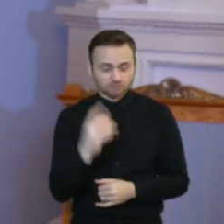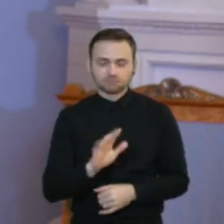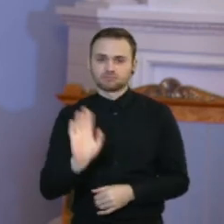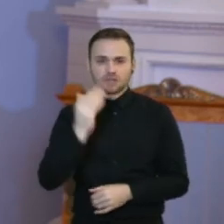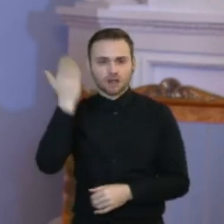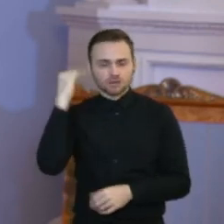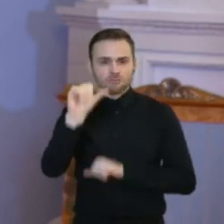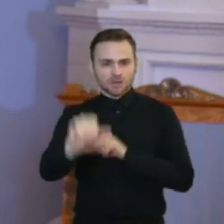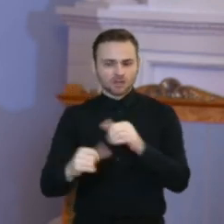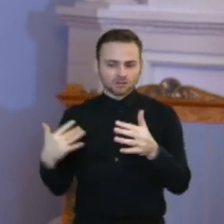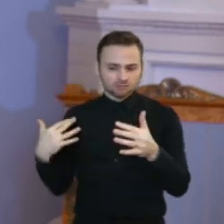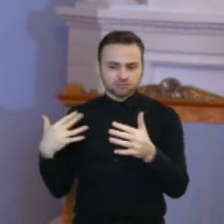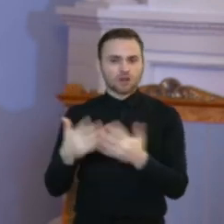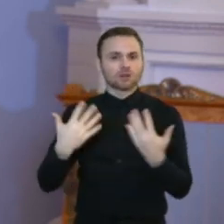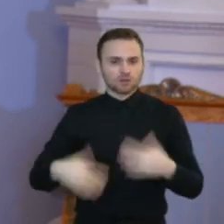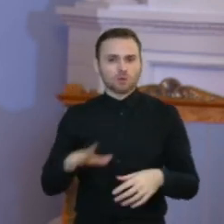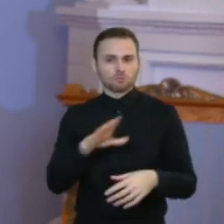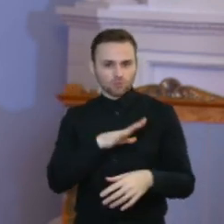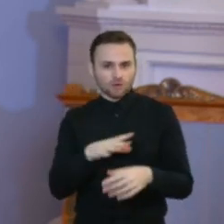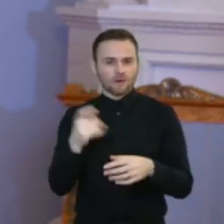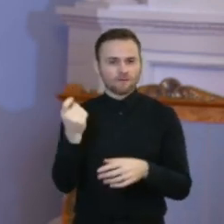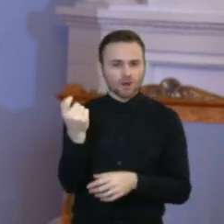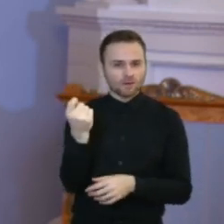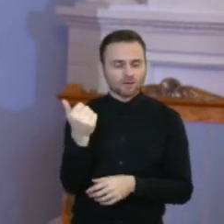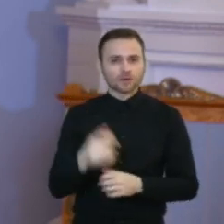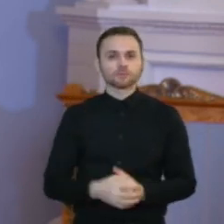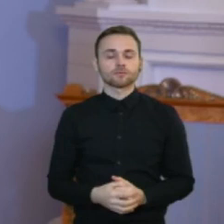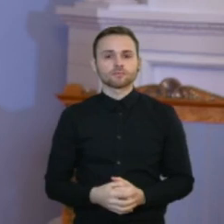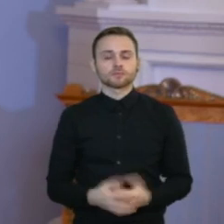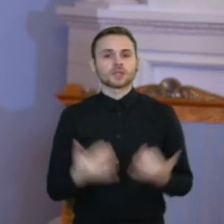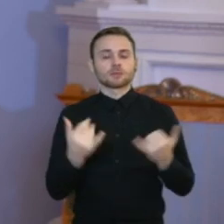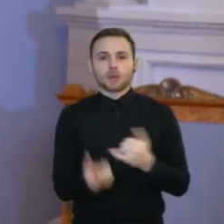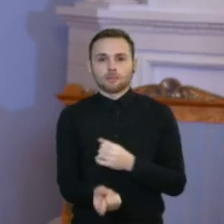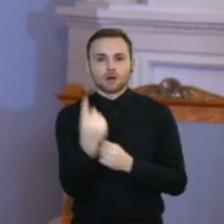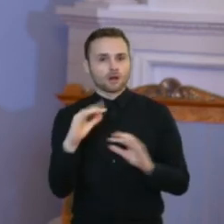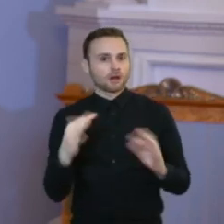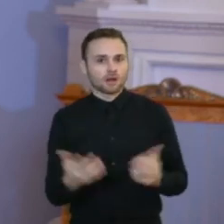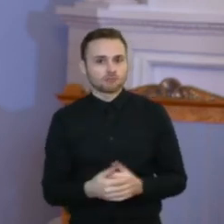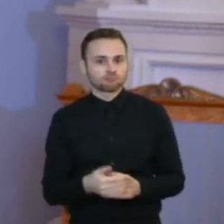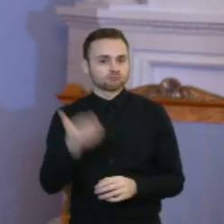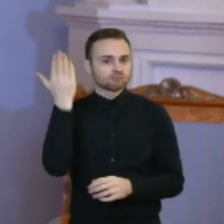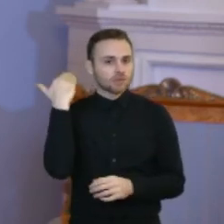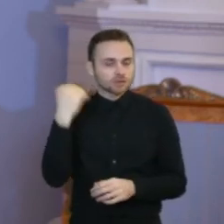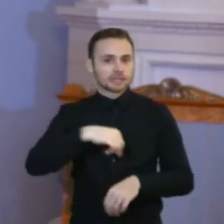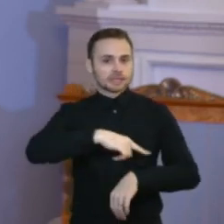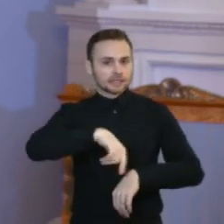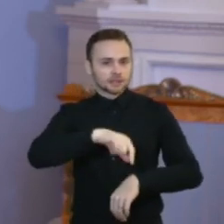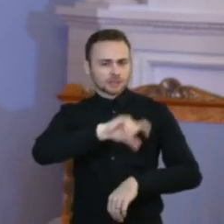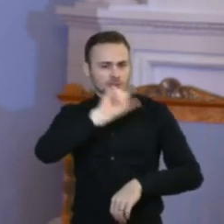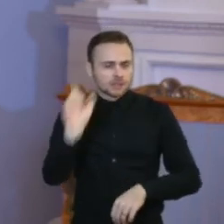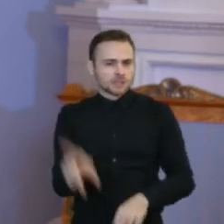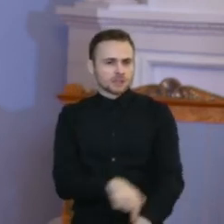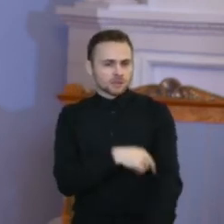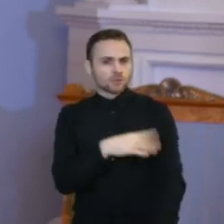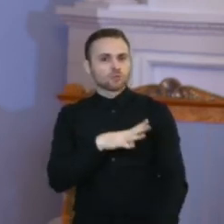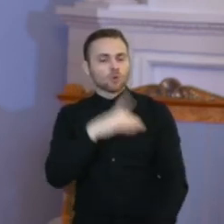situacija. Ir kažkuria prasme tai yra pasekmė to, kad labai ilgą laiką buvo bandoma